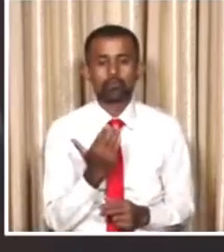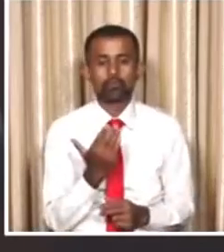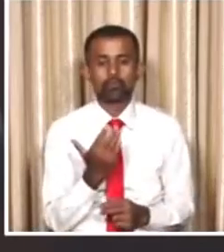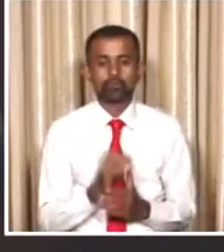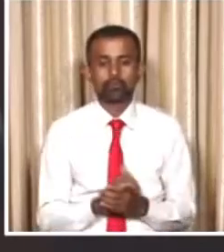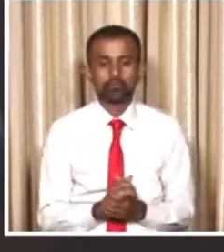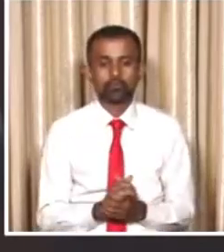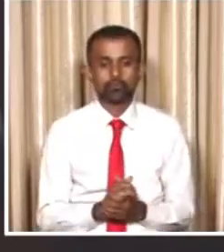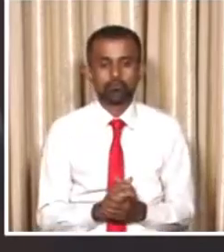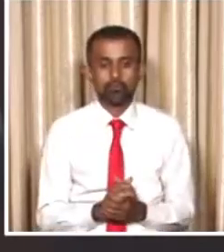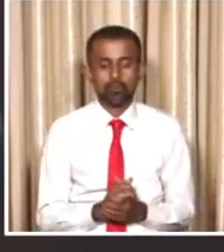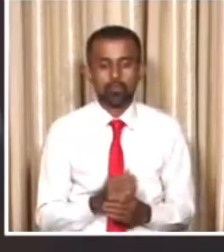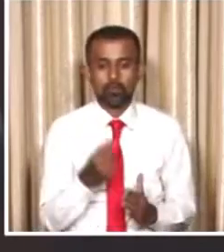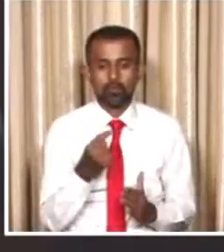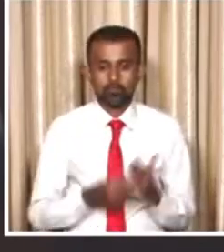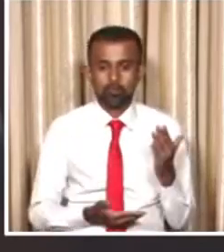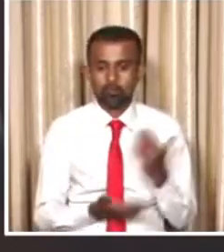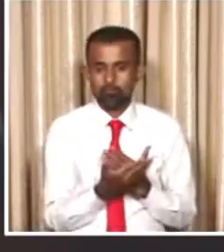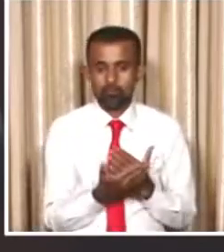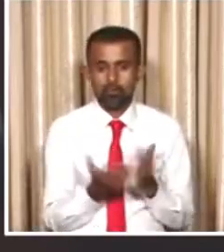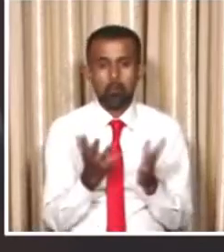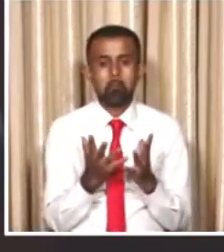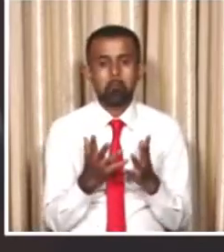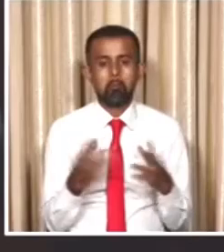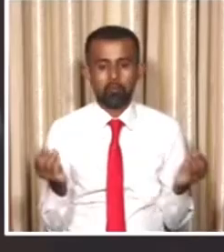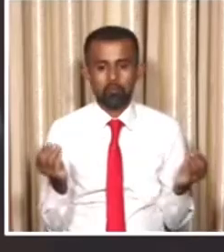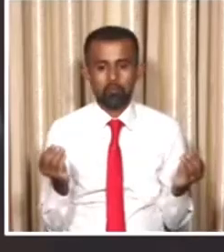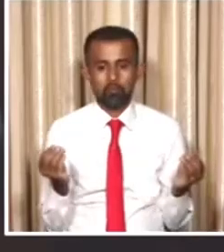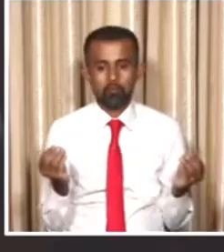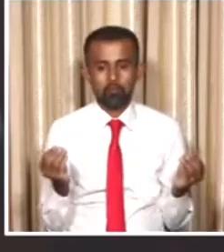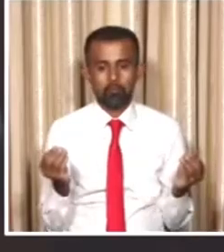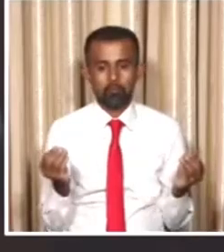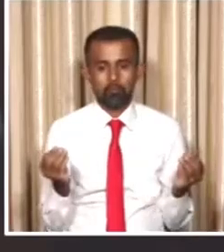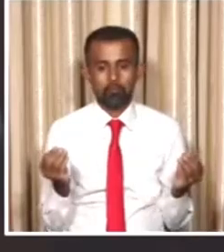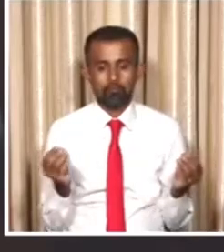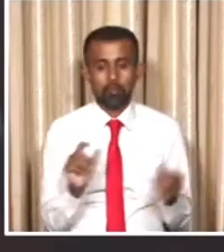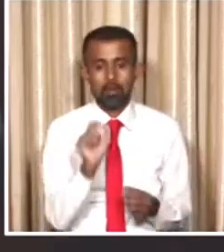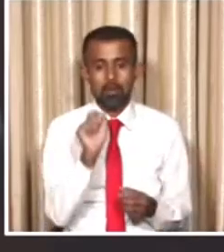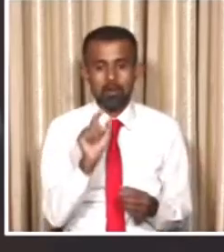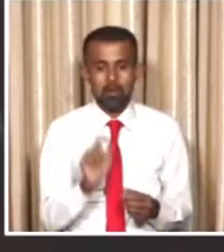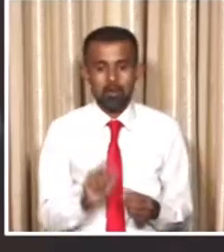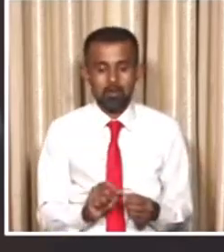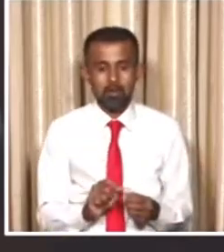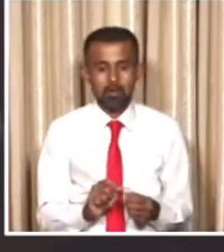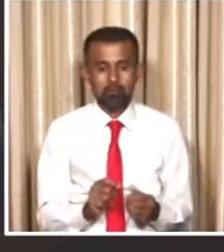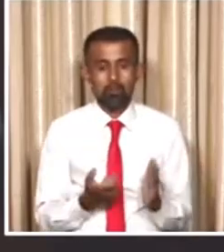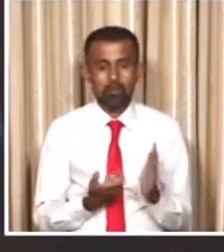මන්ත්‍රීතුමනි ඒ පෙස්සම නිෂ්ප්‍රභා කරලා මේ නාම යෝජනා